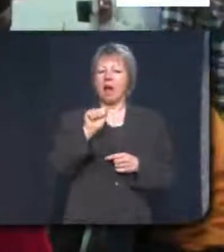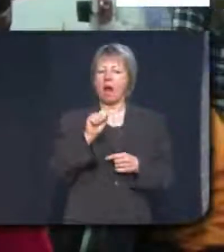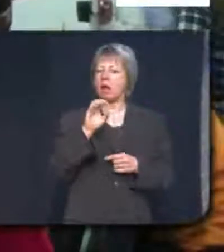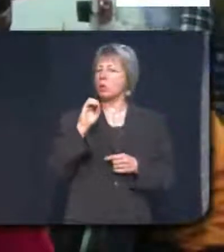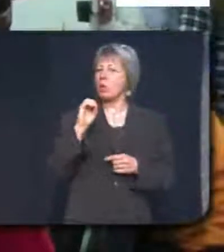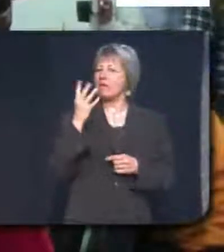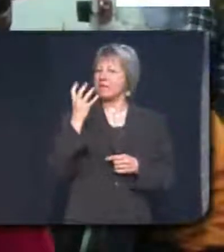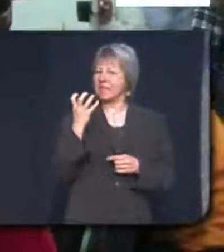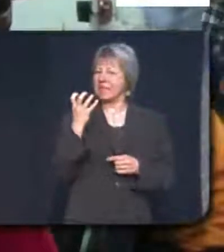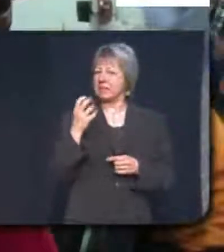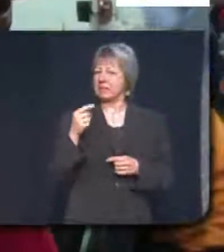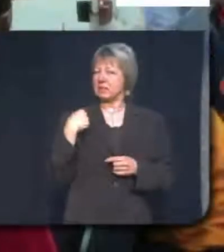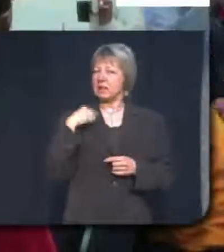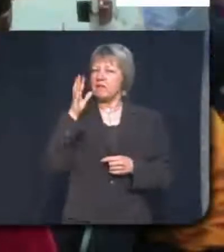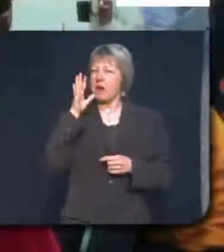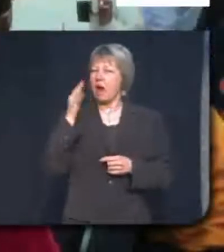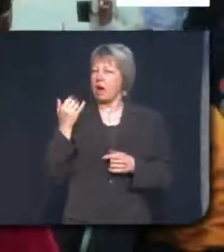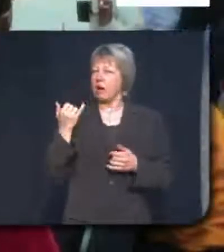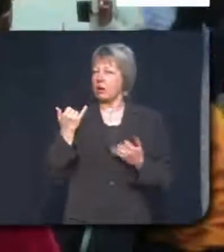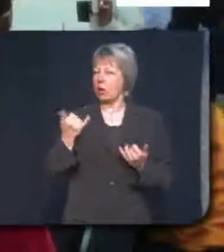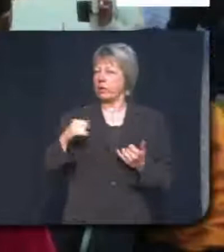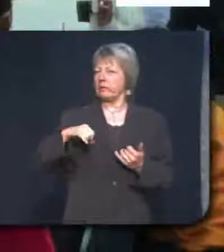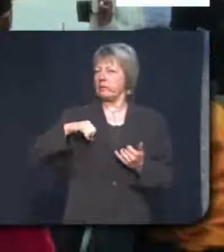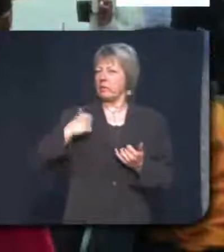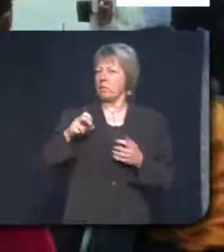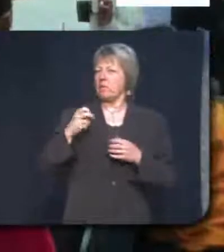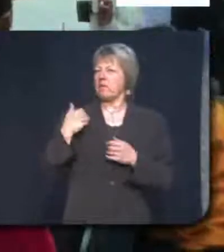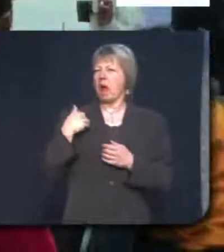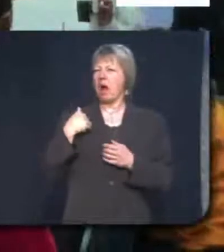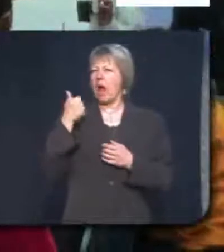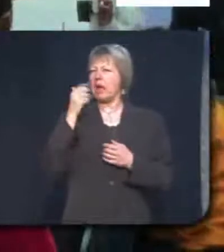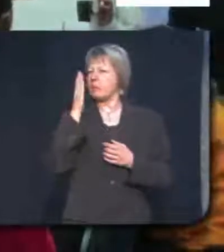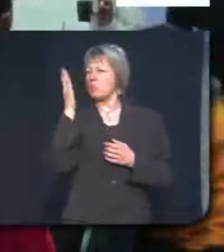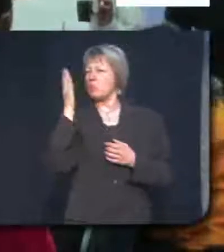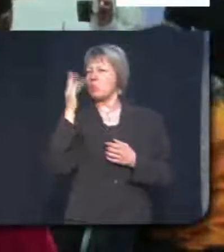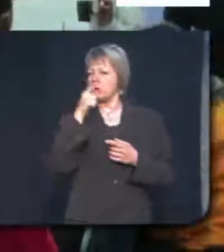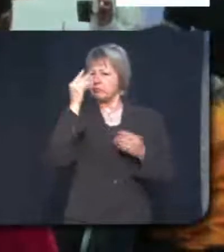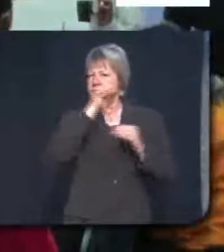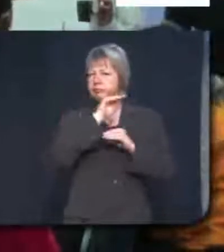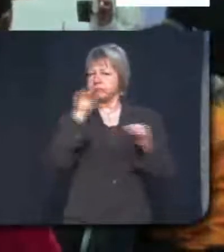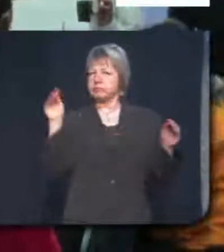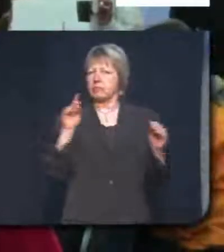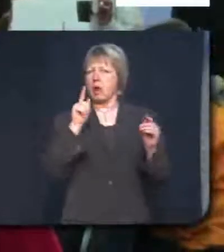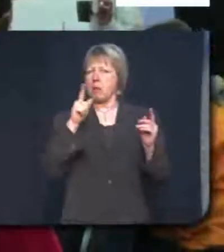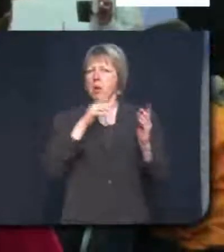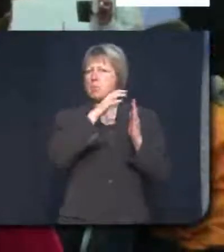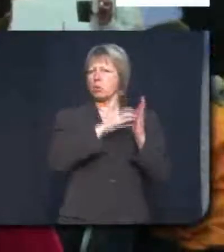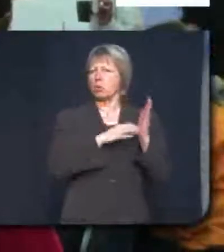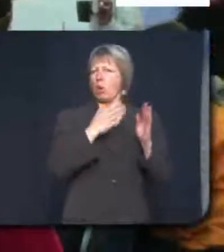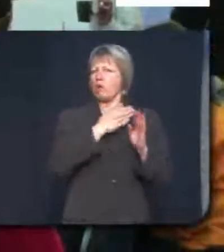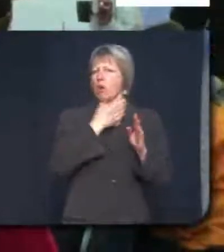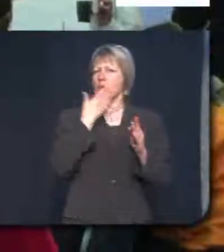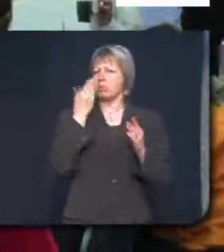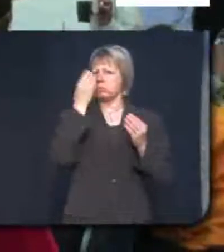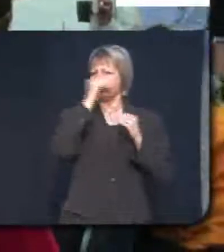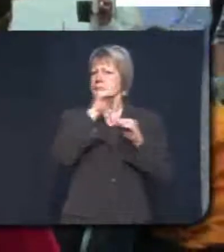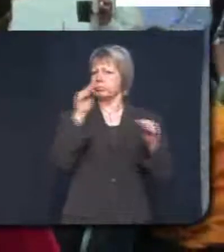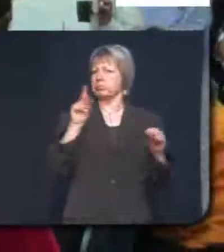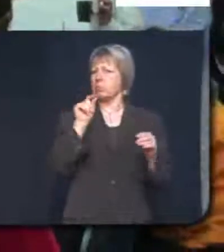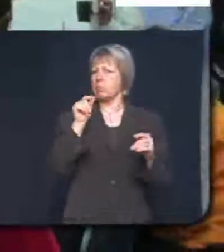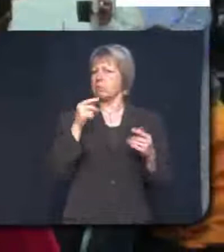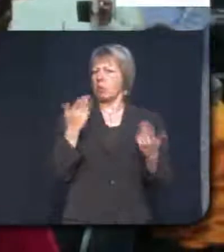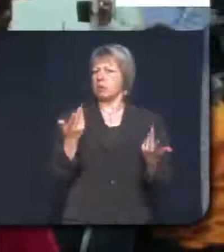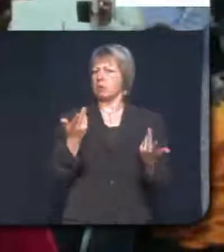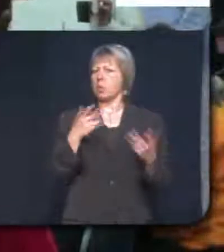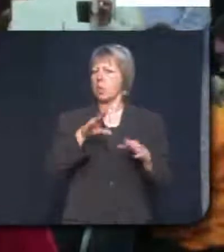gehört heute morgen das habt ihr verkündet um 13 Uhr irgendwas laut Protokoll hat wurde das vorher nicht gesagt es gab also keine Gelegenheit den zu